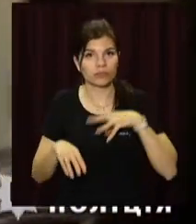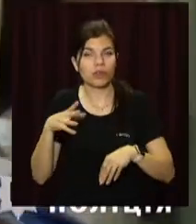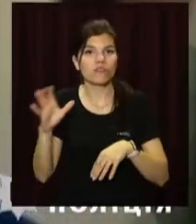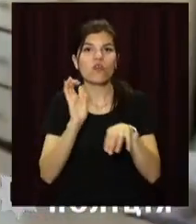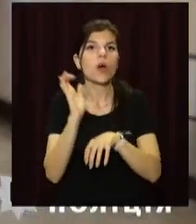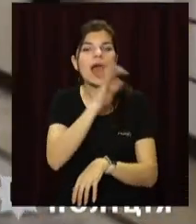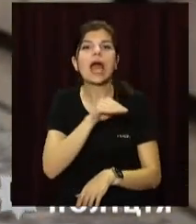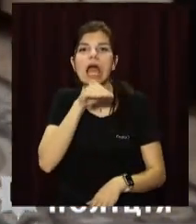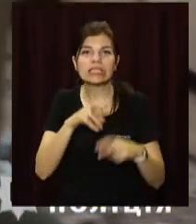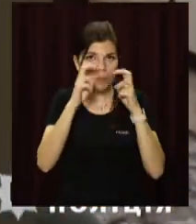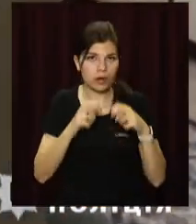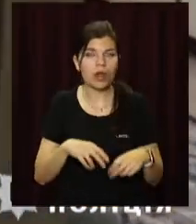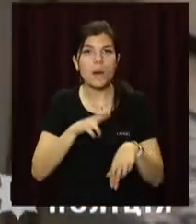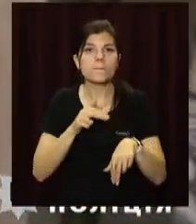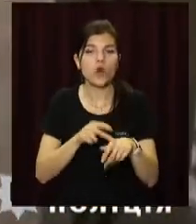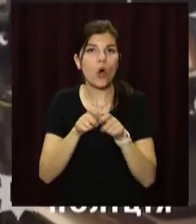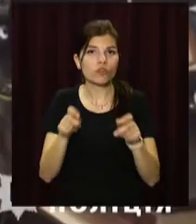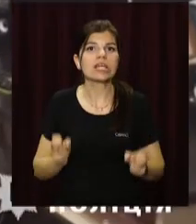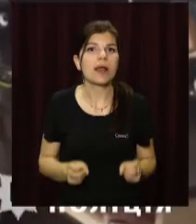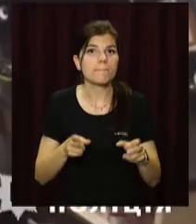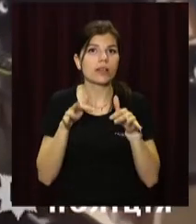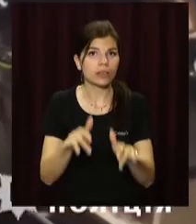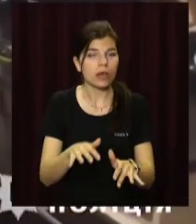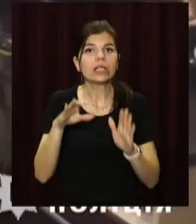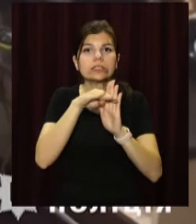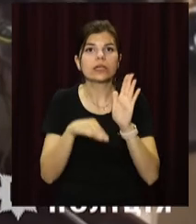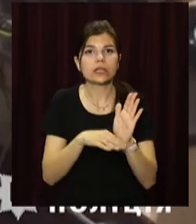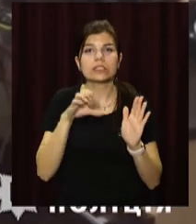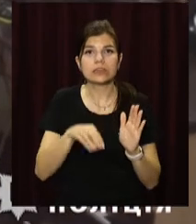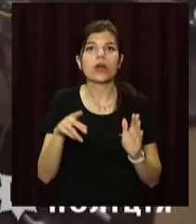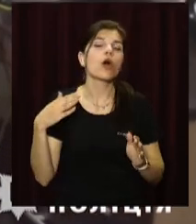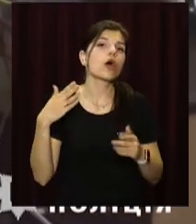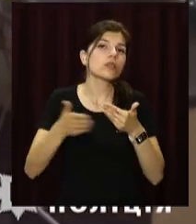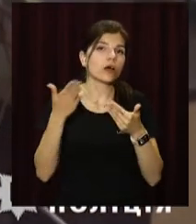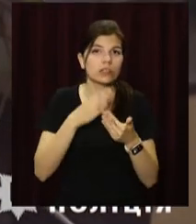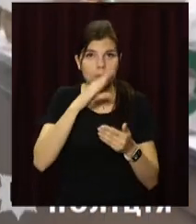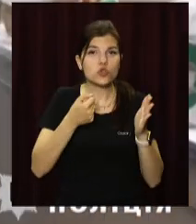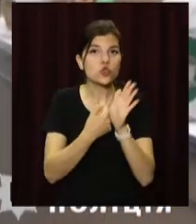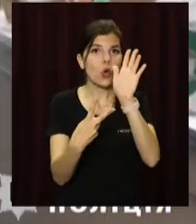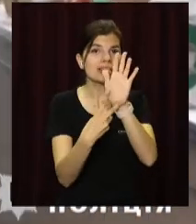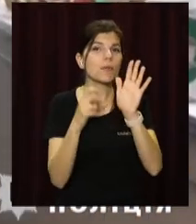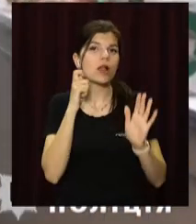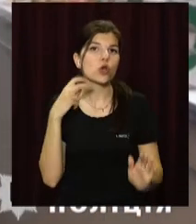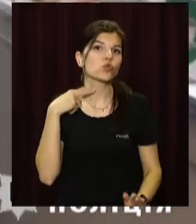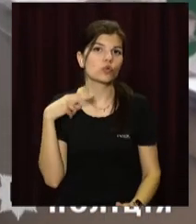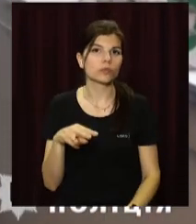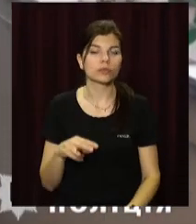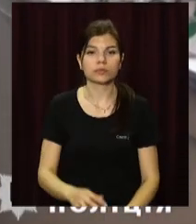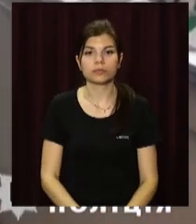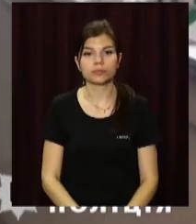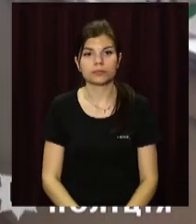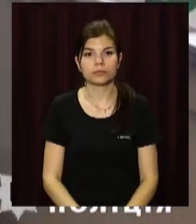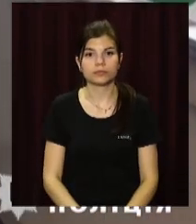на експертизу. Поліція відкрила кримінальне провадження. Санкція статті передбачає покарання до 7 років тюрми.